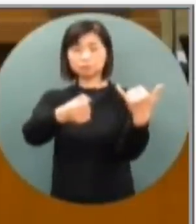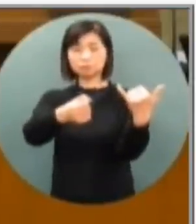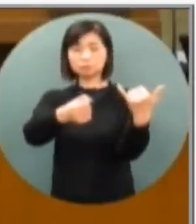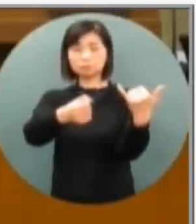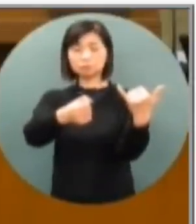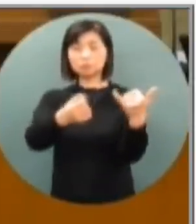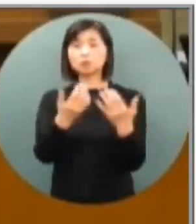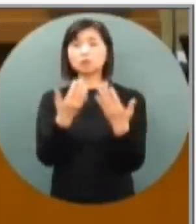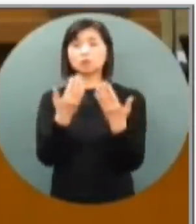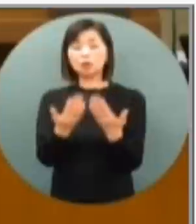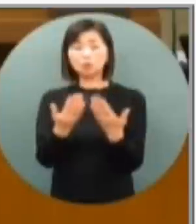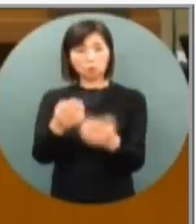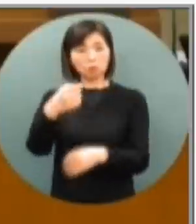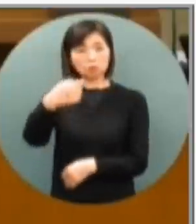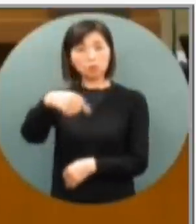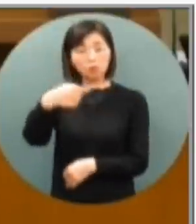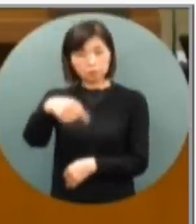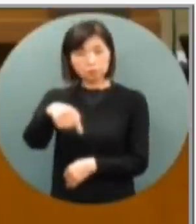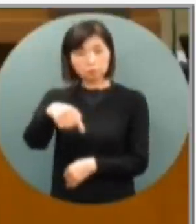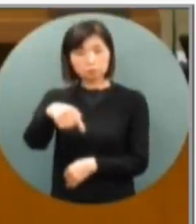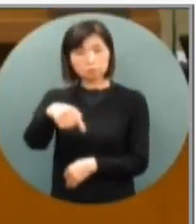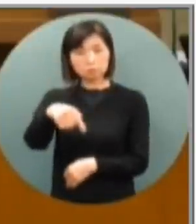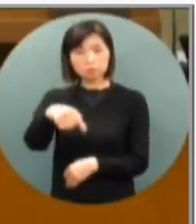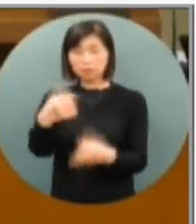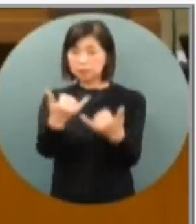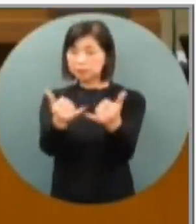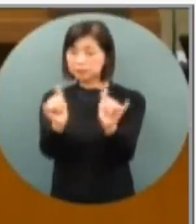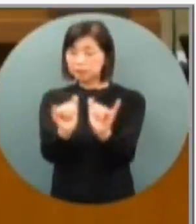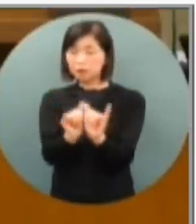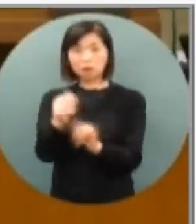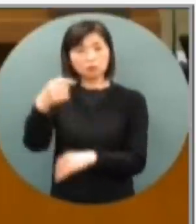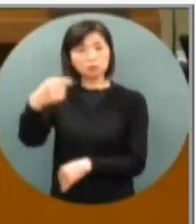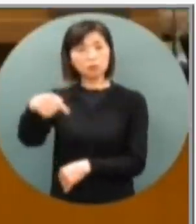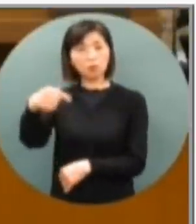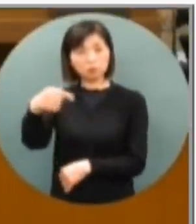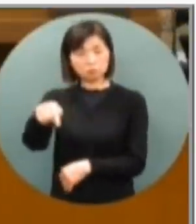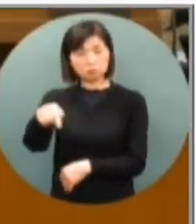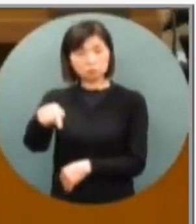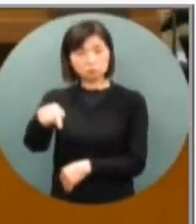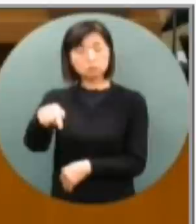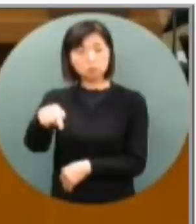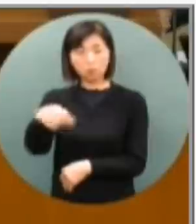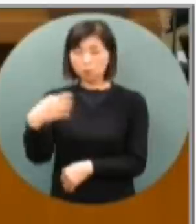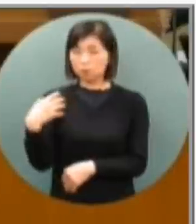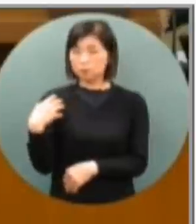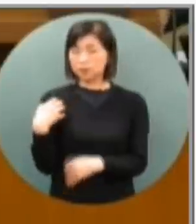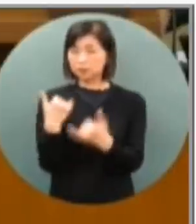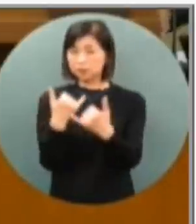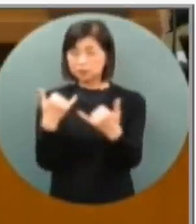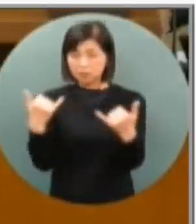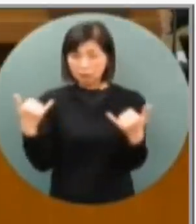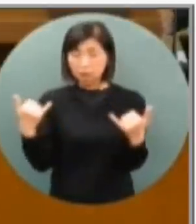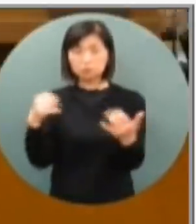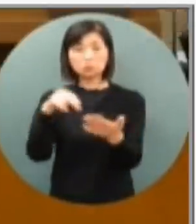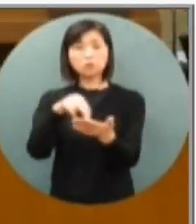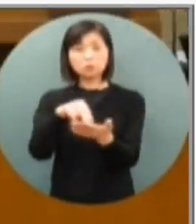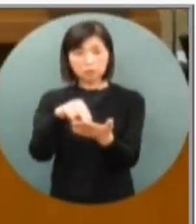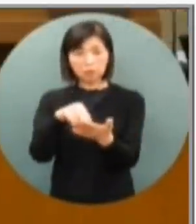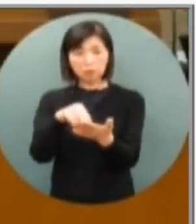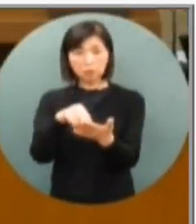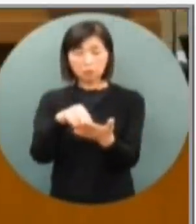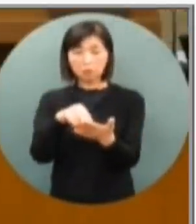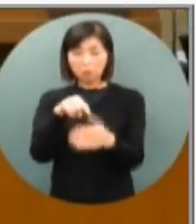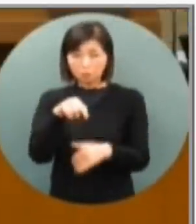いわゆる学校教育、社会教育のその責任者として、この事象の裏に